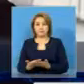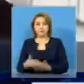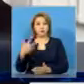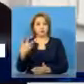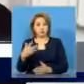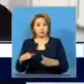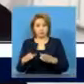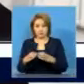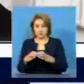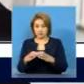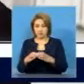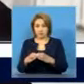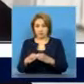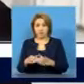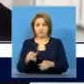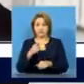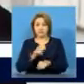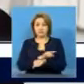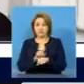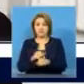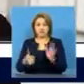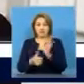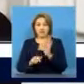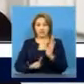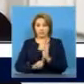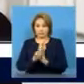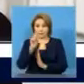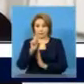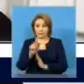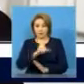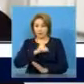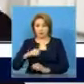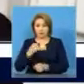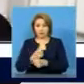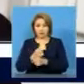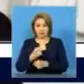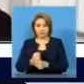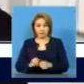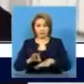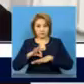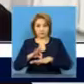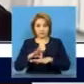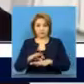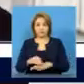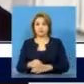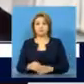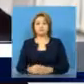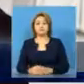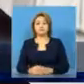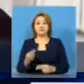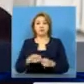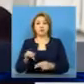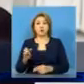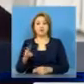3 участок сағат 6-дан бастап өздерінің жұмыстарын бастады. Мына жұмысына байланысты. Ол деген